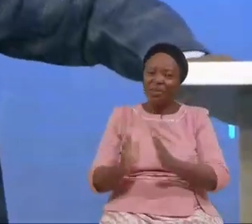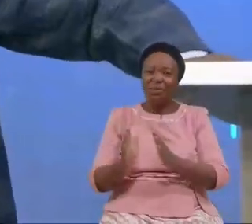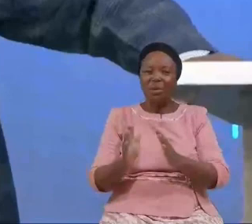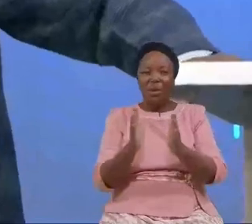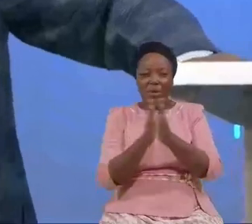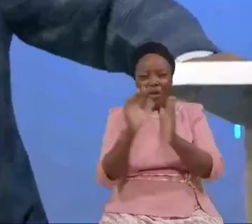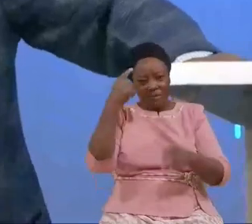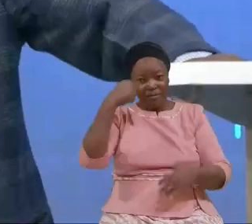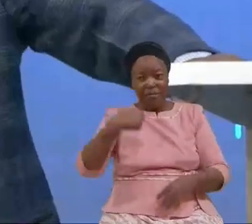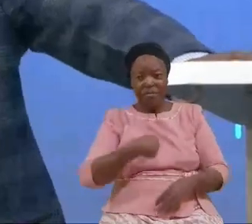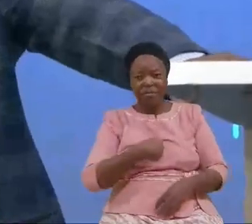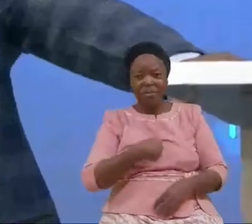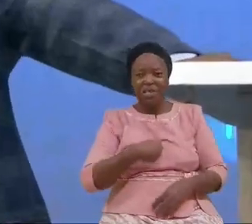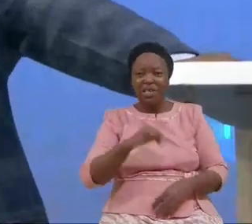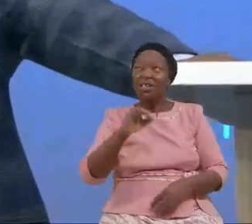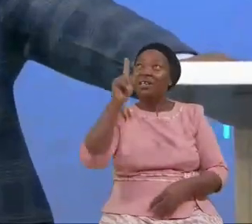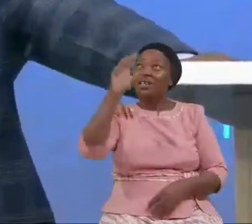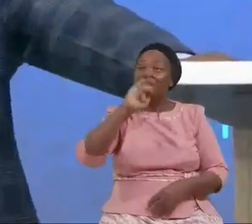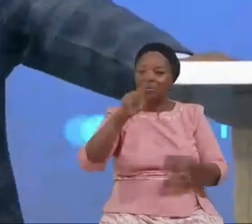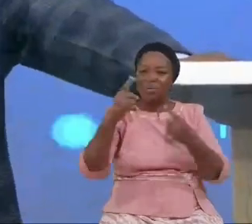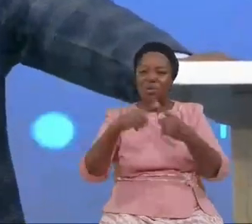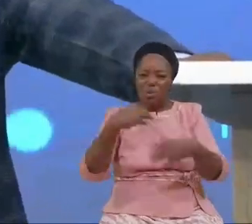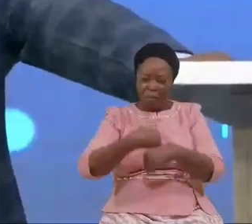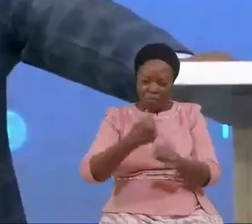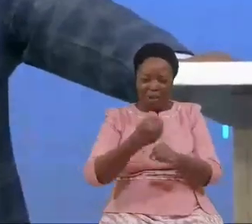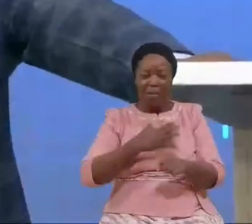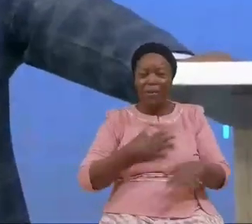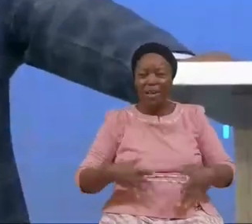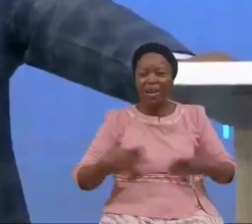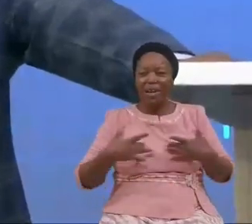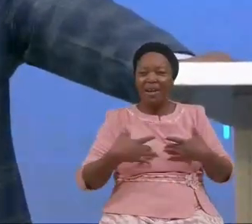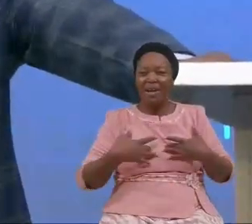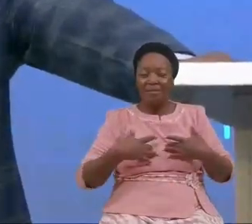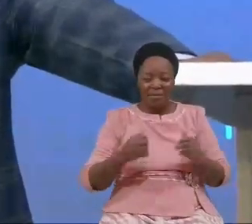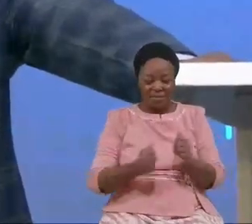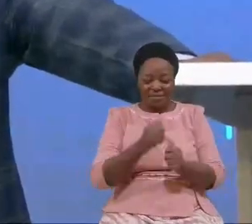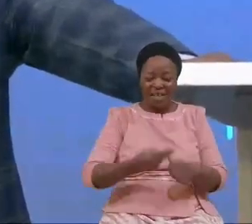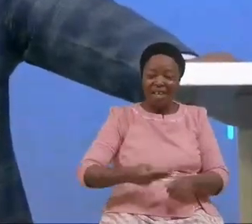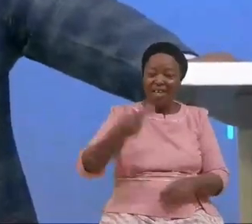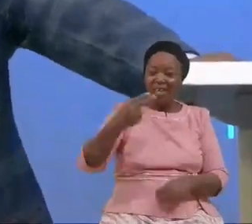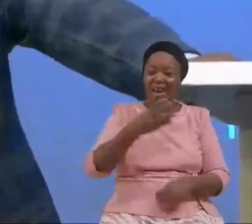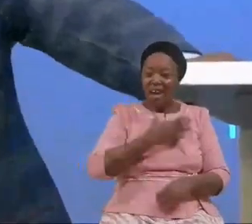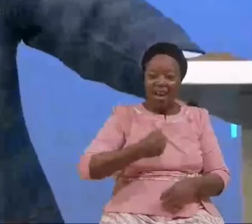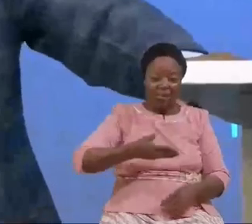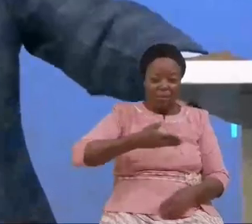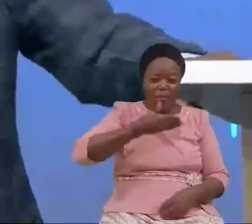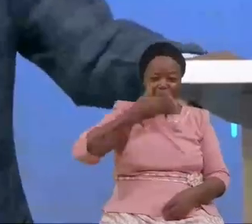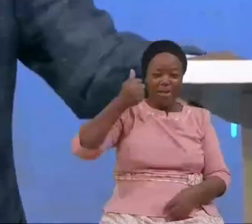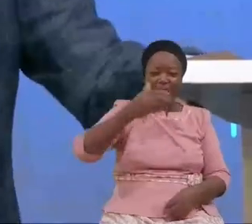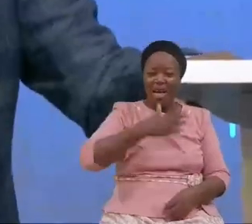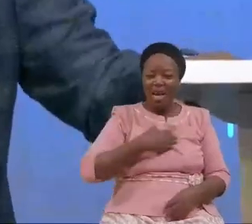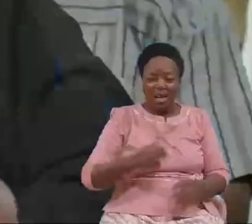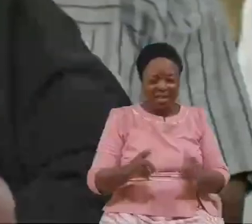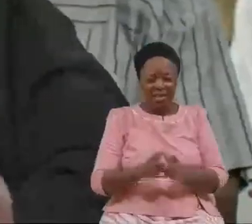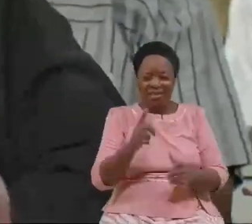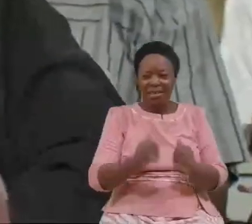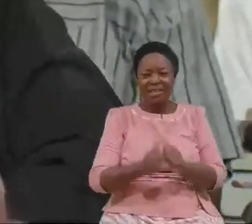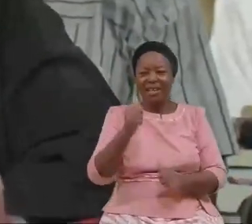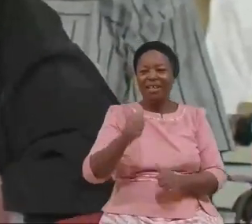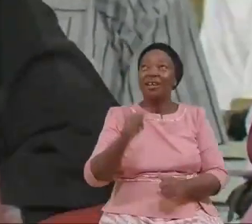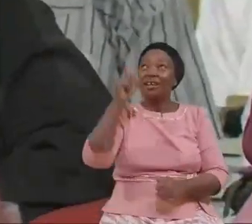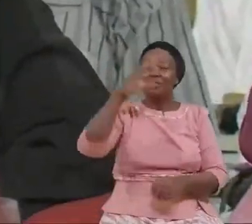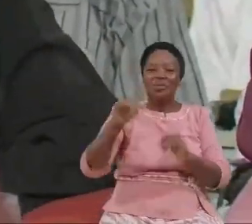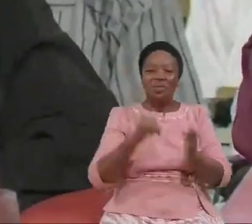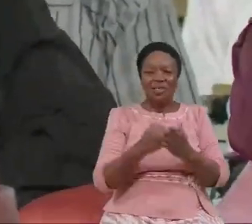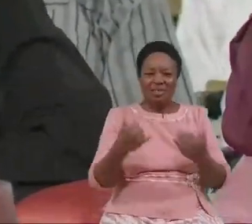pour moi il va amenez ma venue au plus haut niveau meilleur plus grand il le fera ce soir